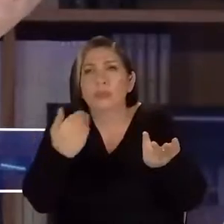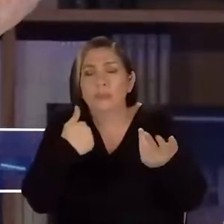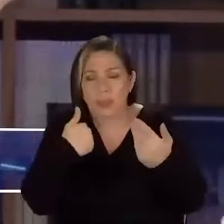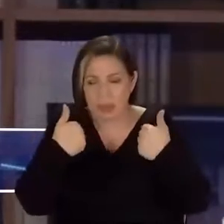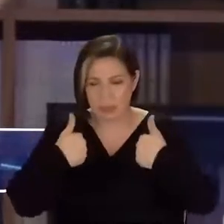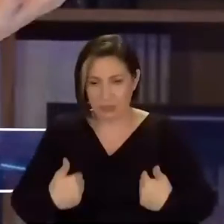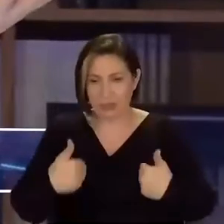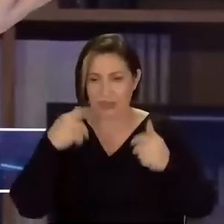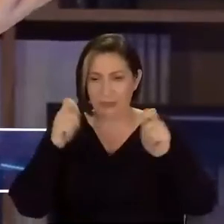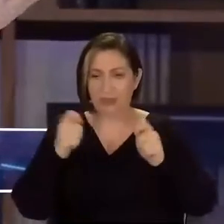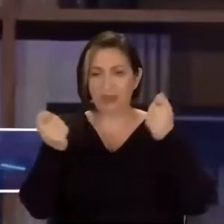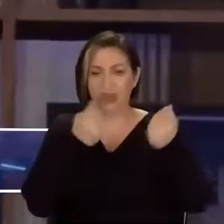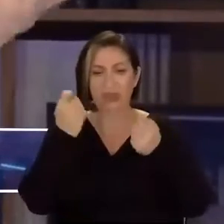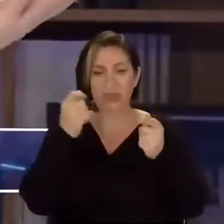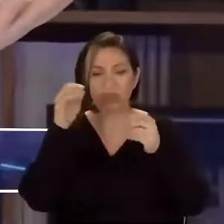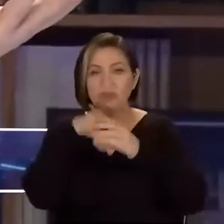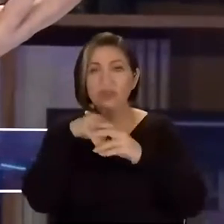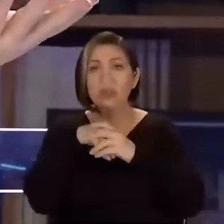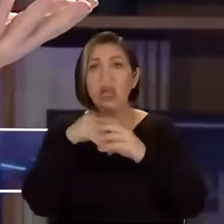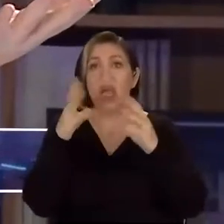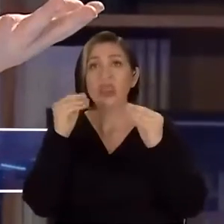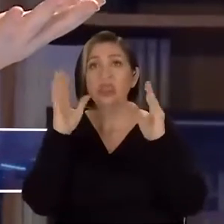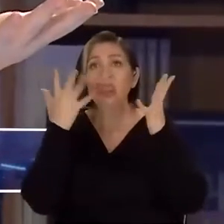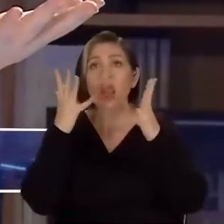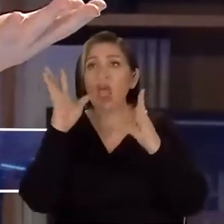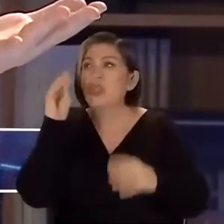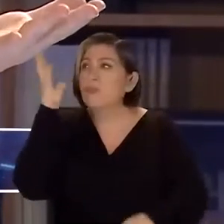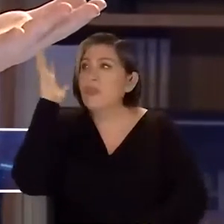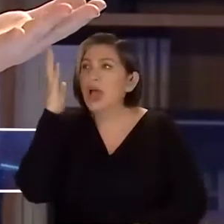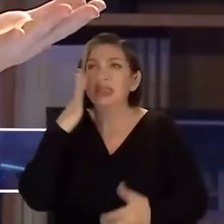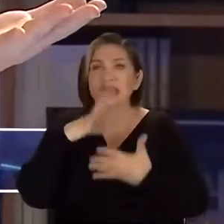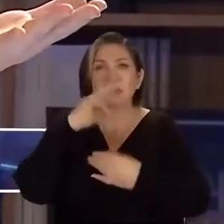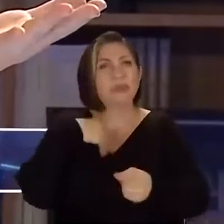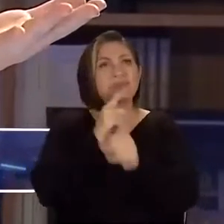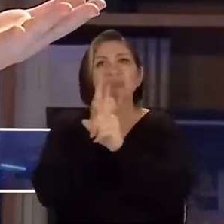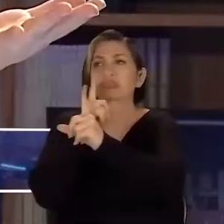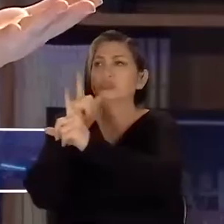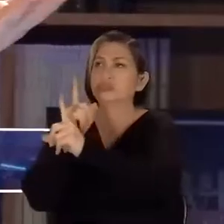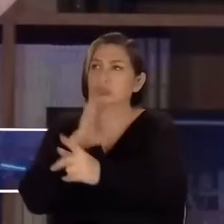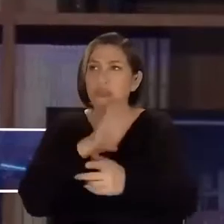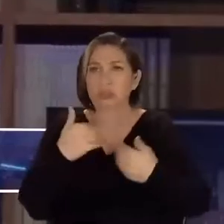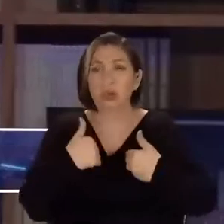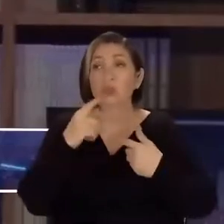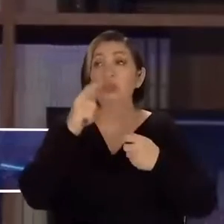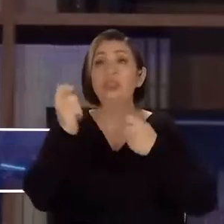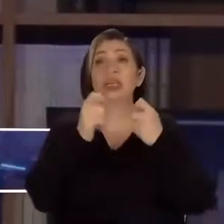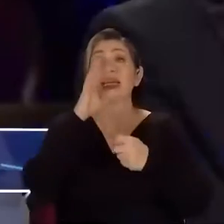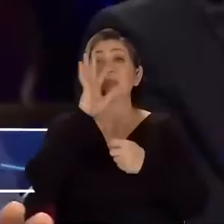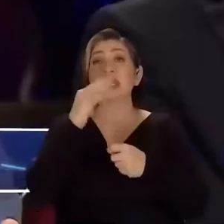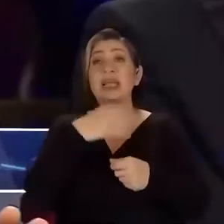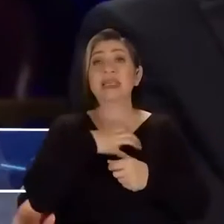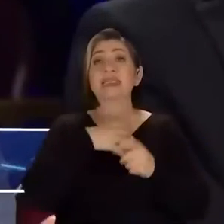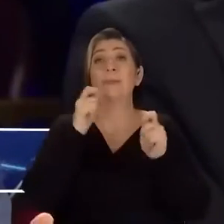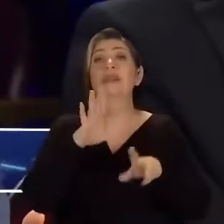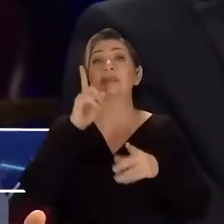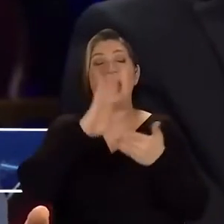konumum itibariyle, yaptığım işler itibariyle en deli dolu, en manyak tiplerle karşılaşan bir adamım. Şimdi zaten bu tip işleri hiç kimse kendisi